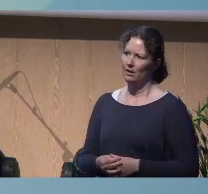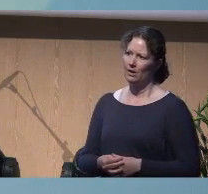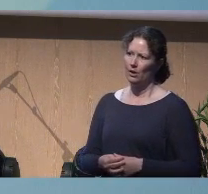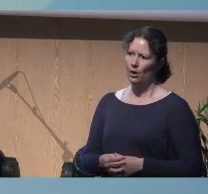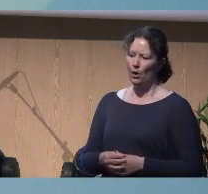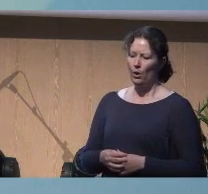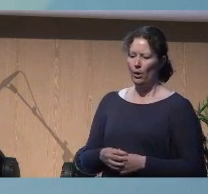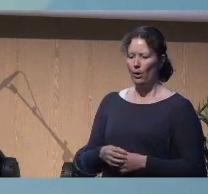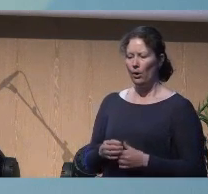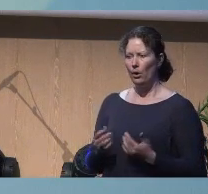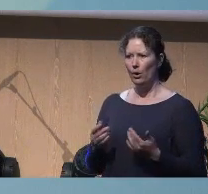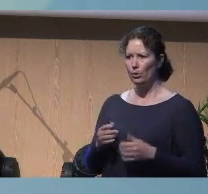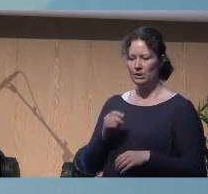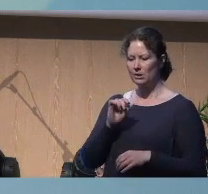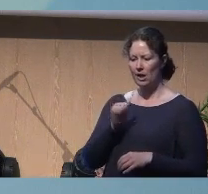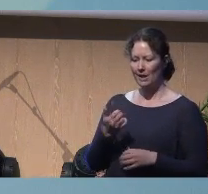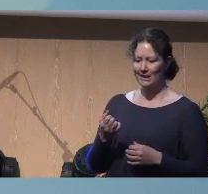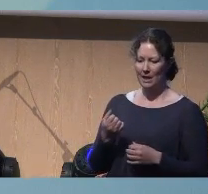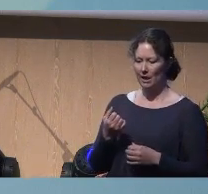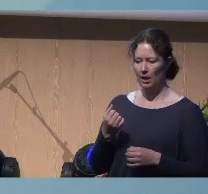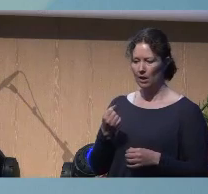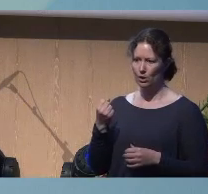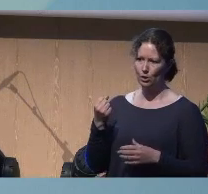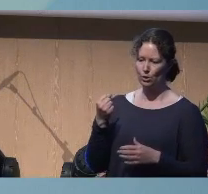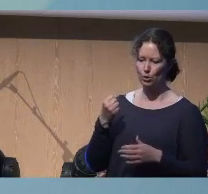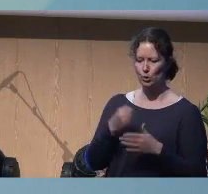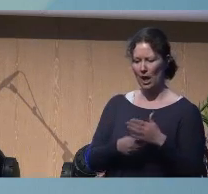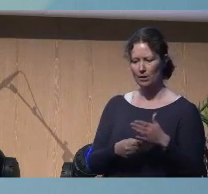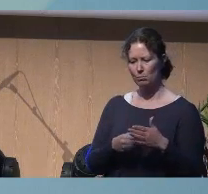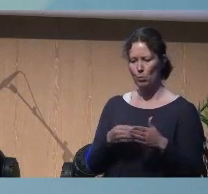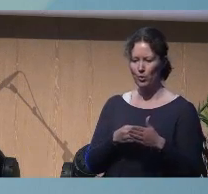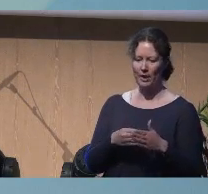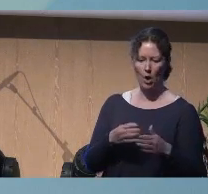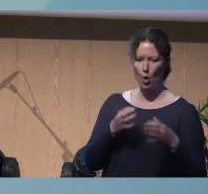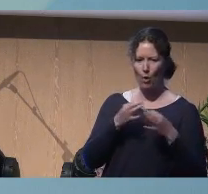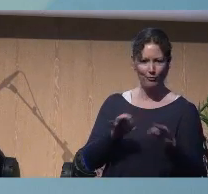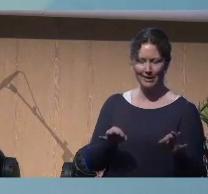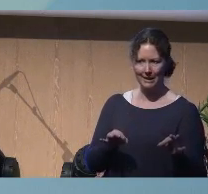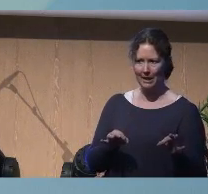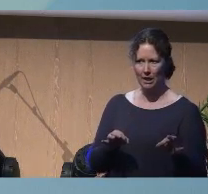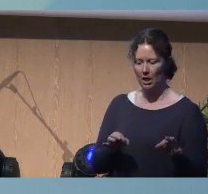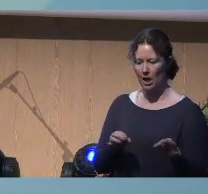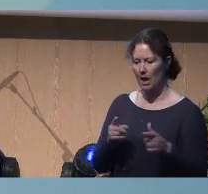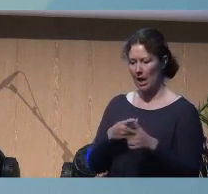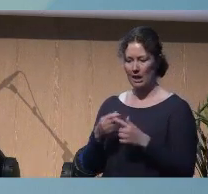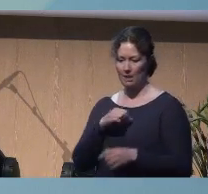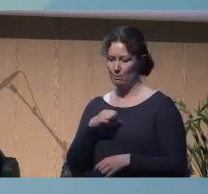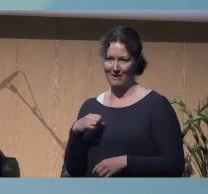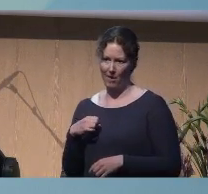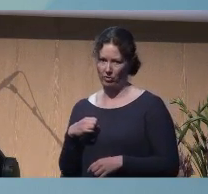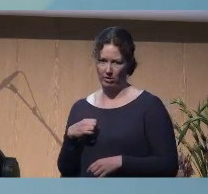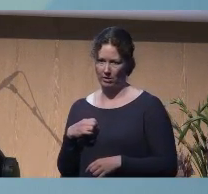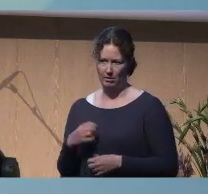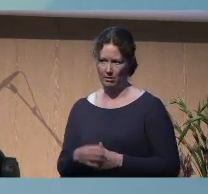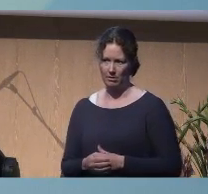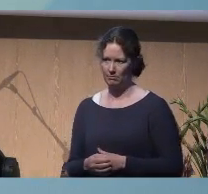og heller verken skal slå seg hardkorn med det offentlige som sådan, eller det private som sådan.